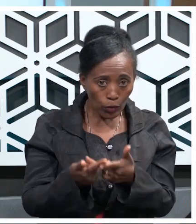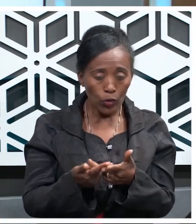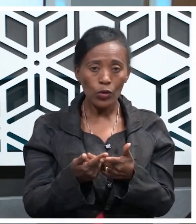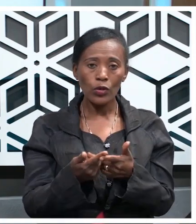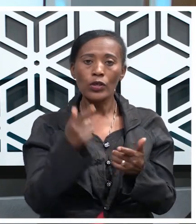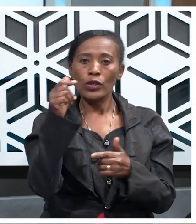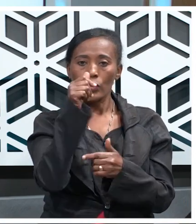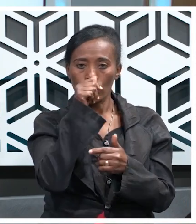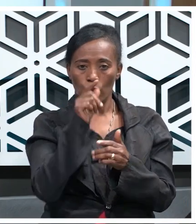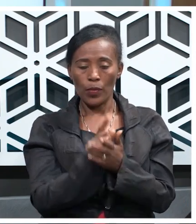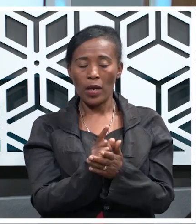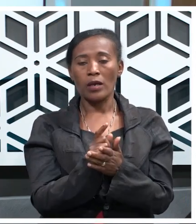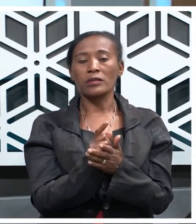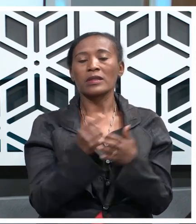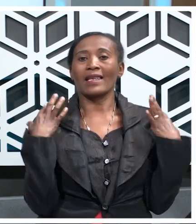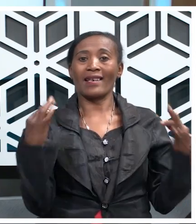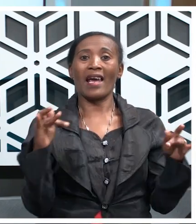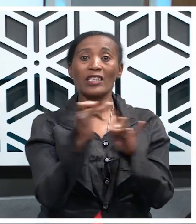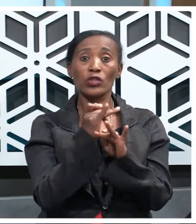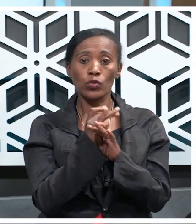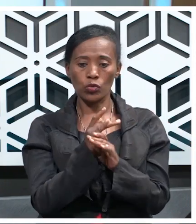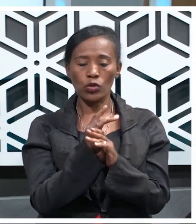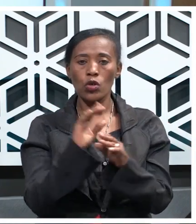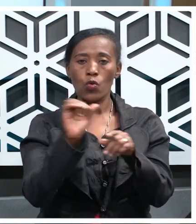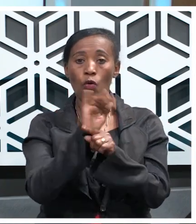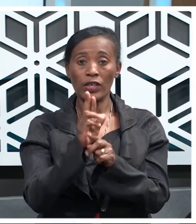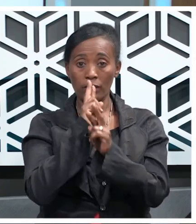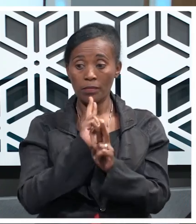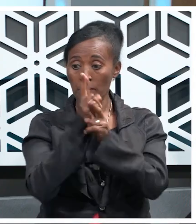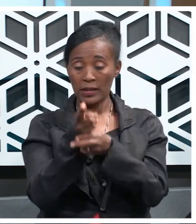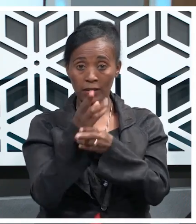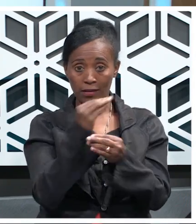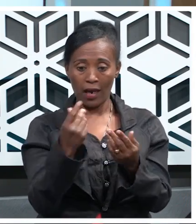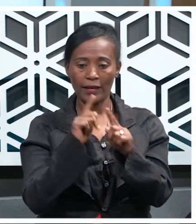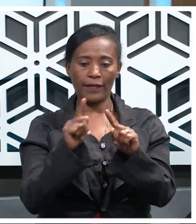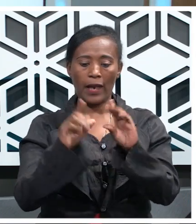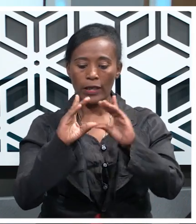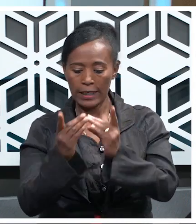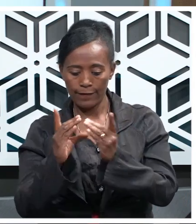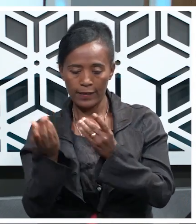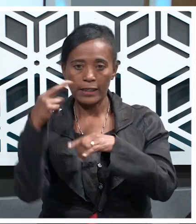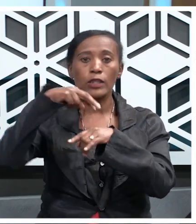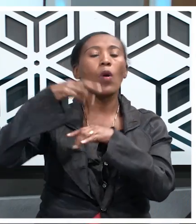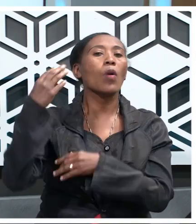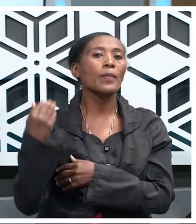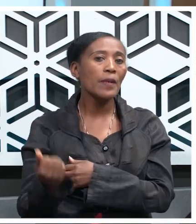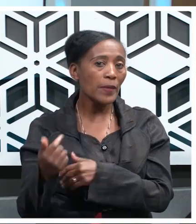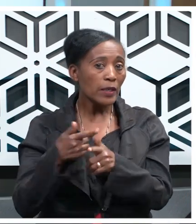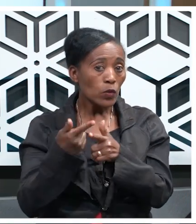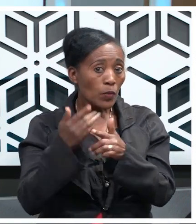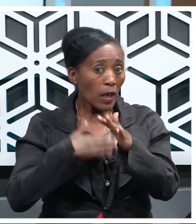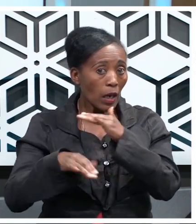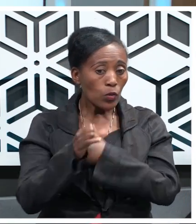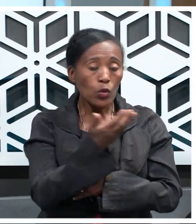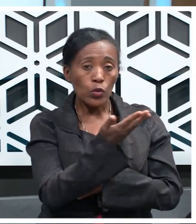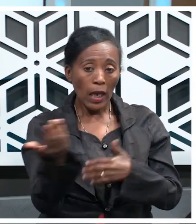ደግሞ የኢትዮጵያ ህብረተሰብ ጤና ኢንስቲትዩት ኮቪድ ምላሽና ሪስፖንስን አስመልክቶ የተለያዩ ክፍሎች ሲቋቋሙ ነበር።